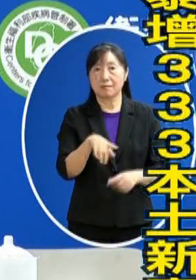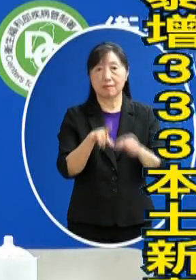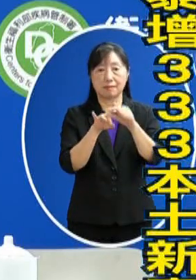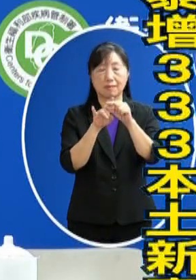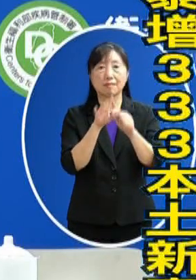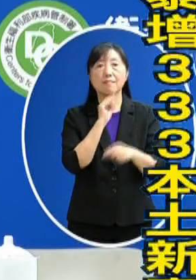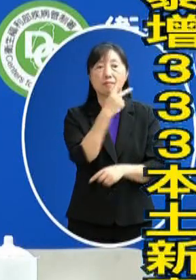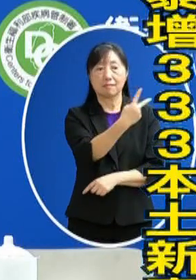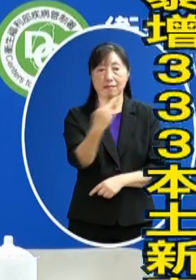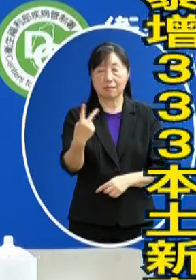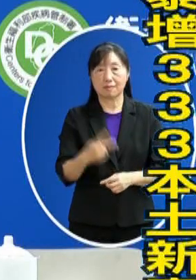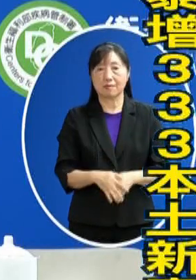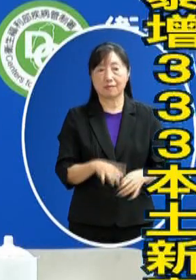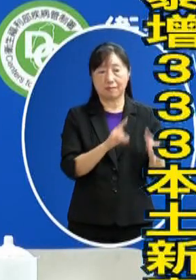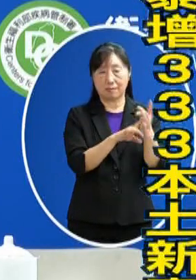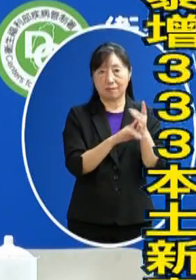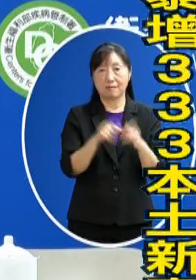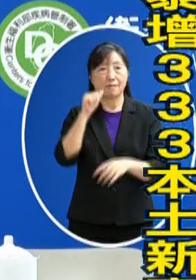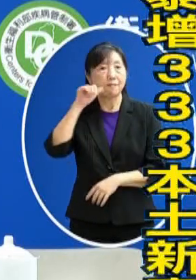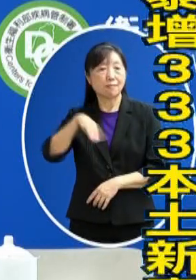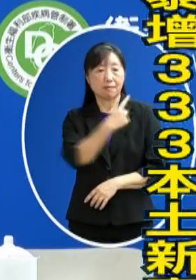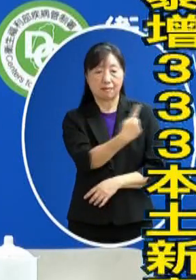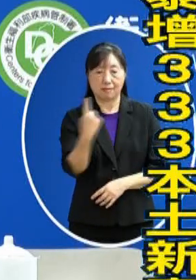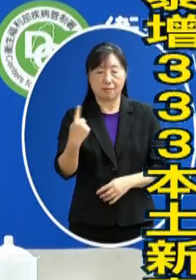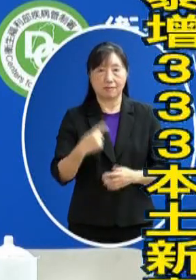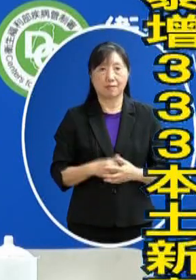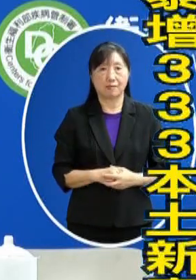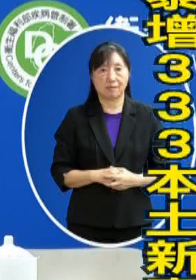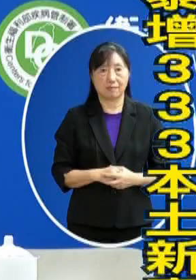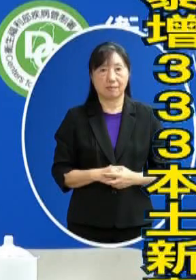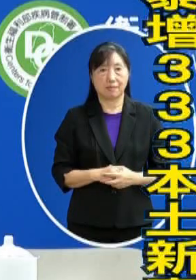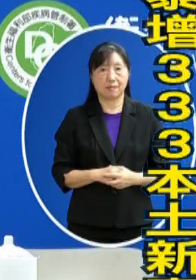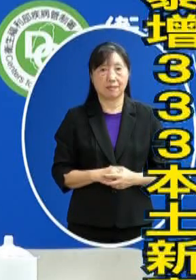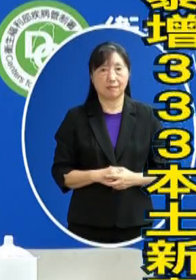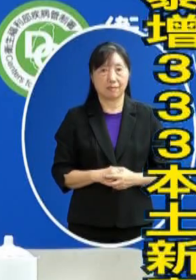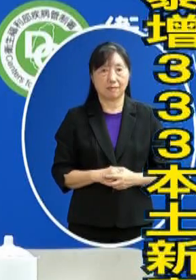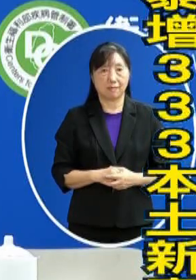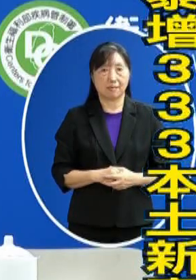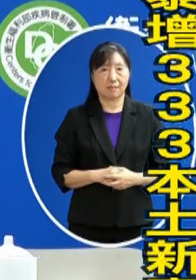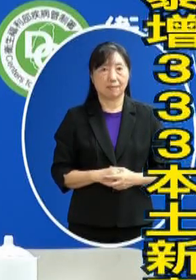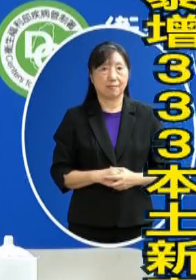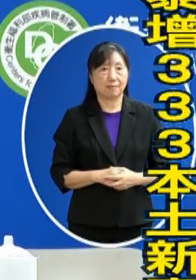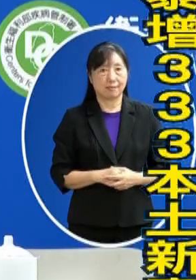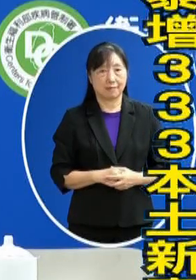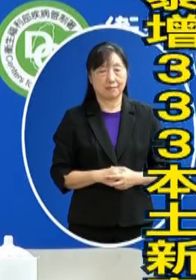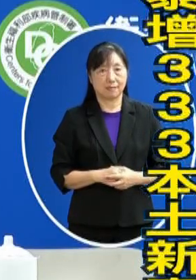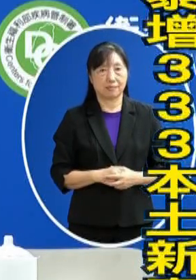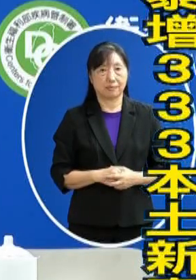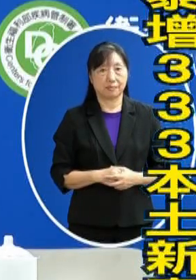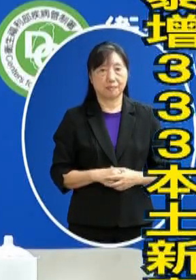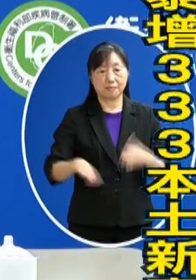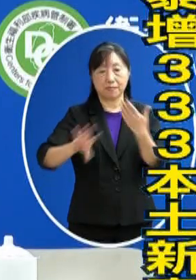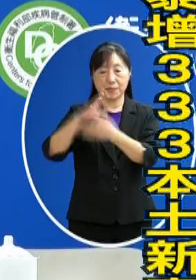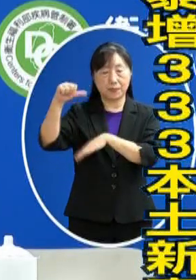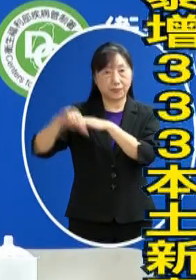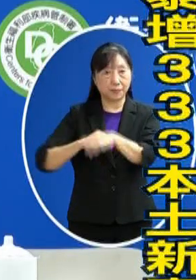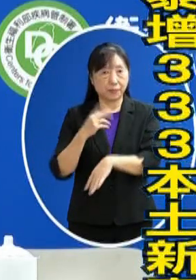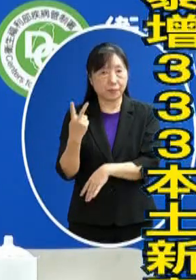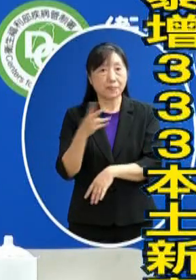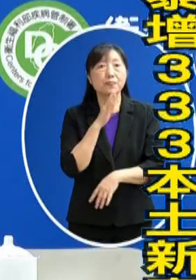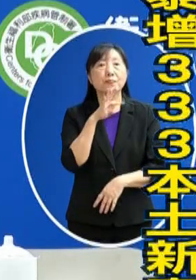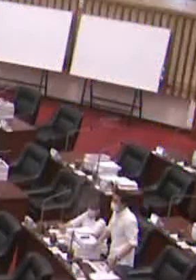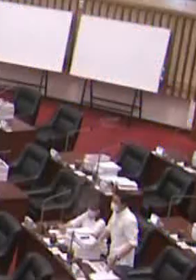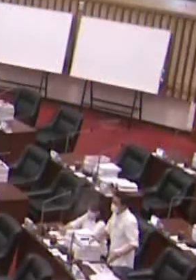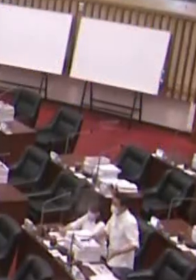市议会呢，则是因为已经进入到总质询阶段，一天质询呢只有3位议员，所以呢维持开议是没有受到影